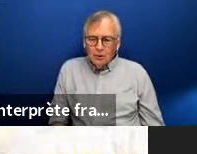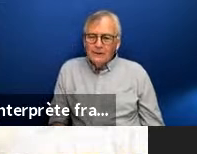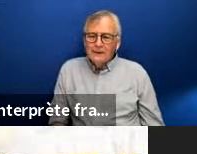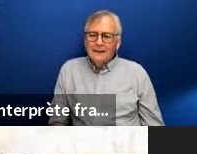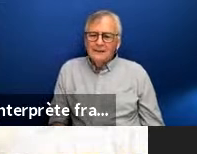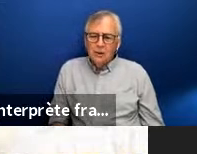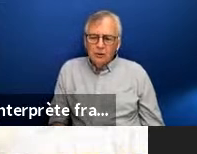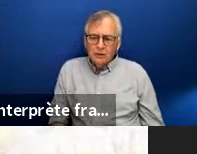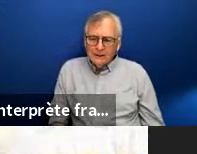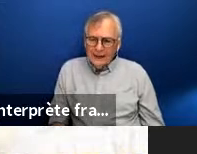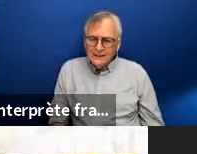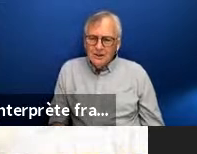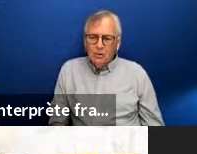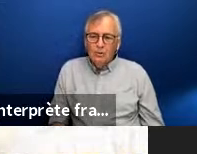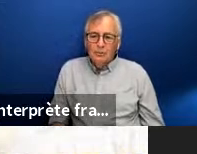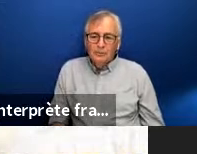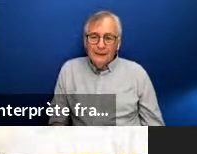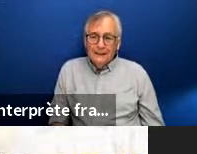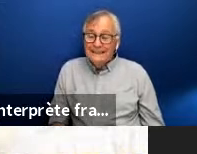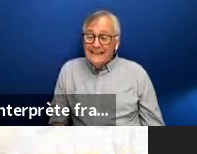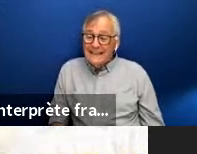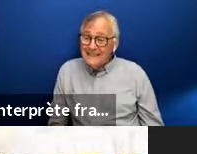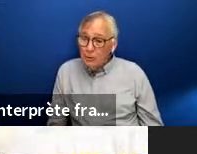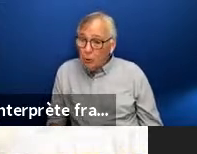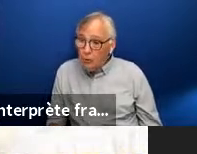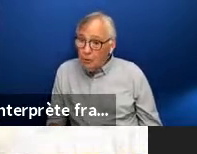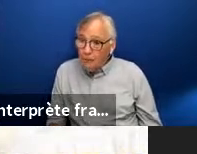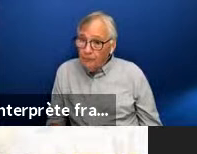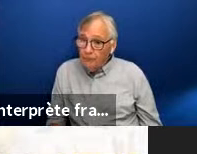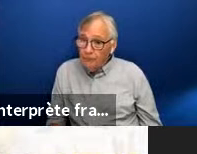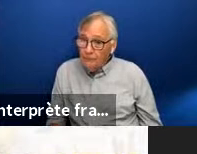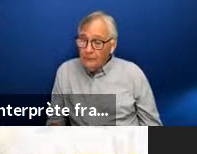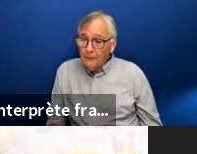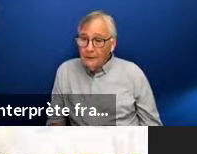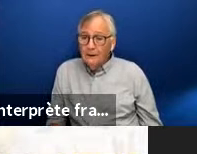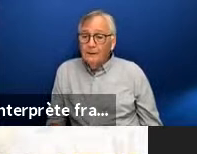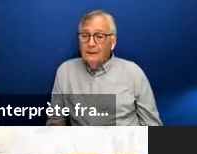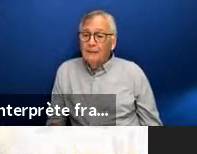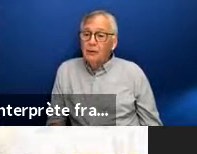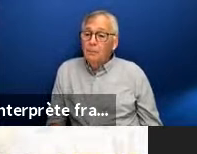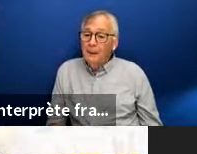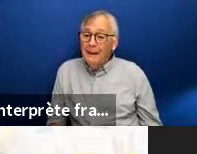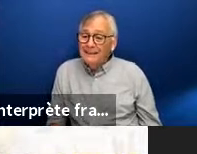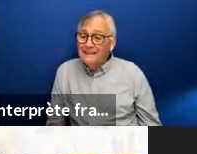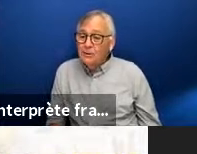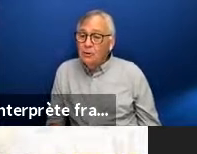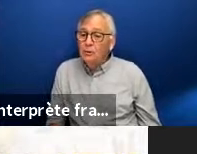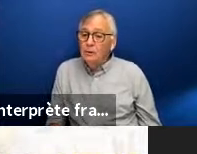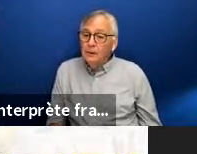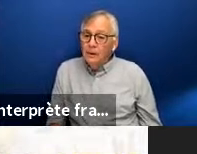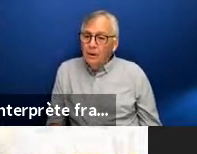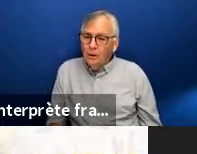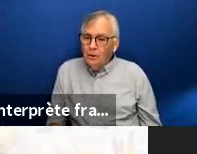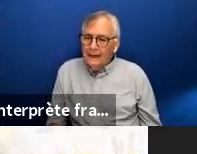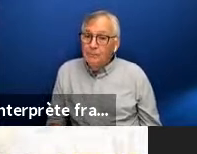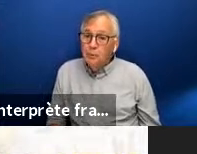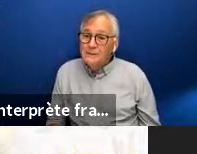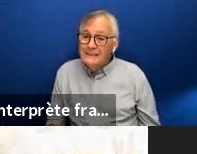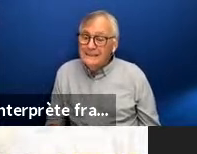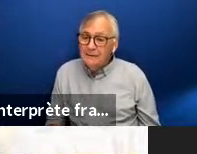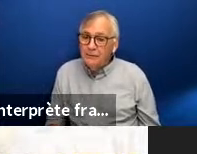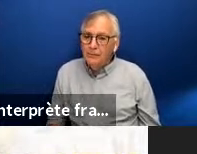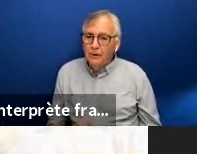De génération en génération, des attitudes, d'avoir une belle attitude,